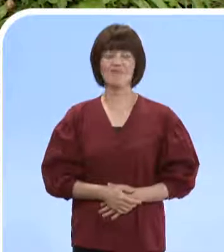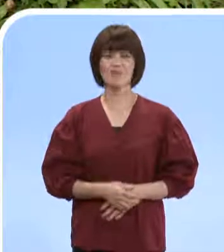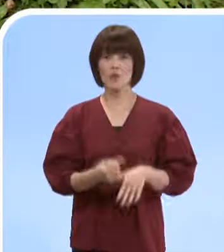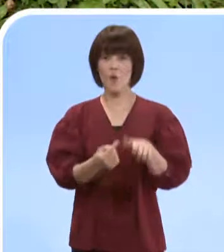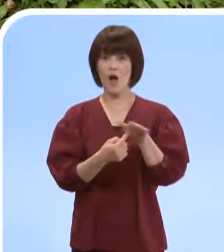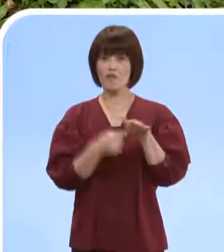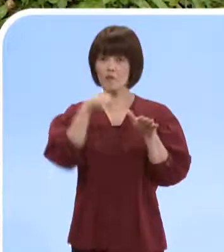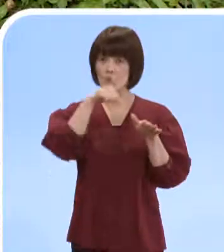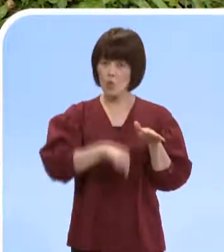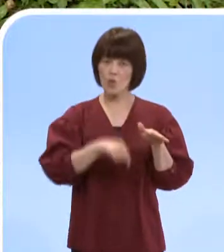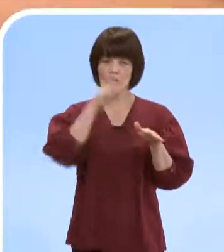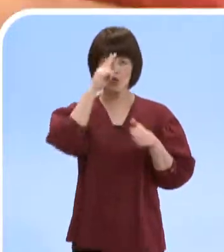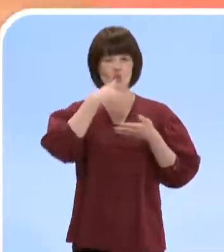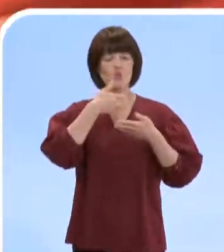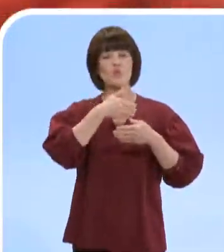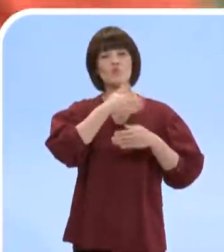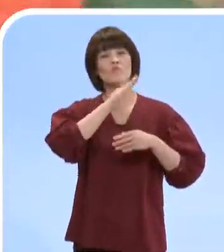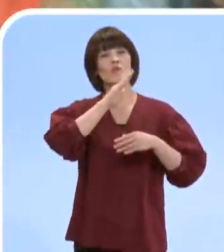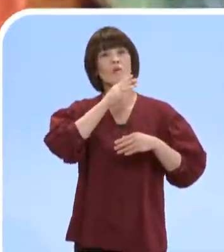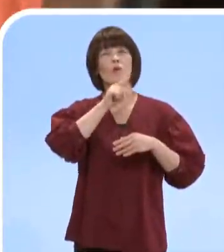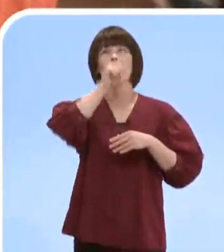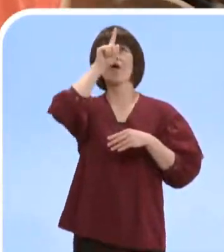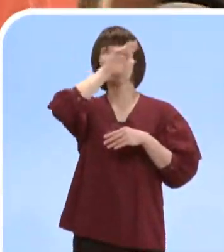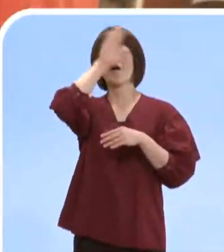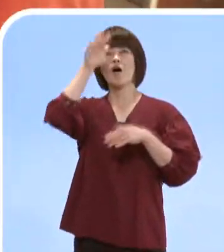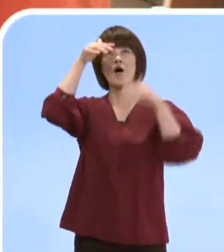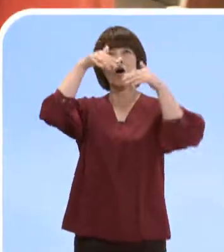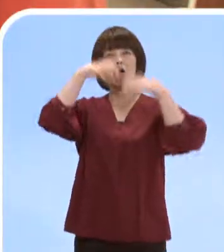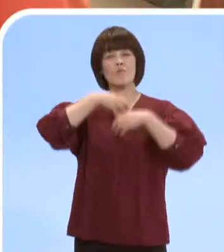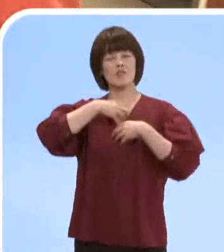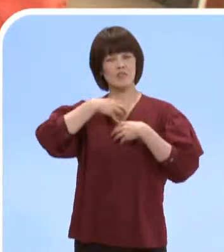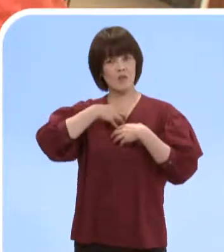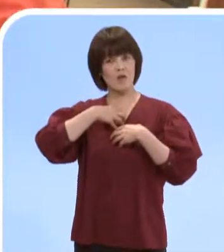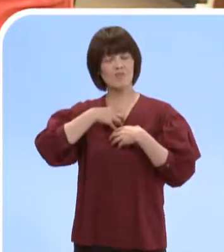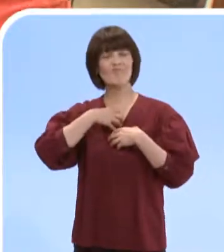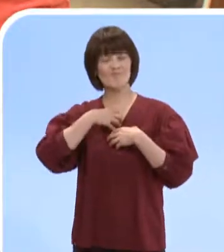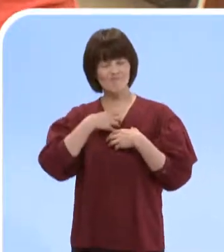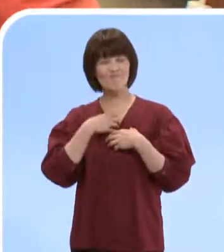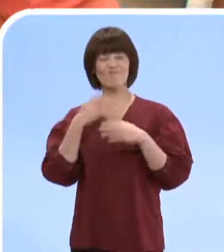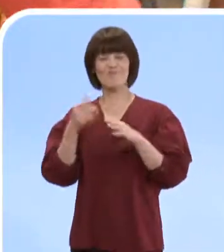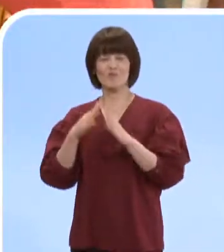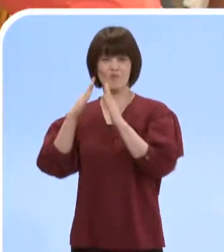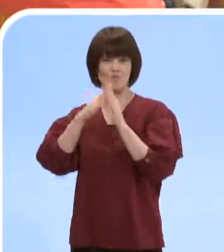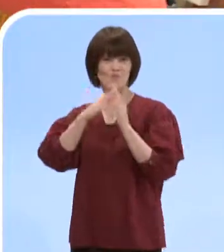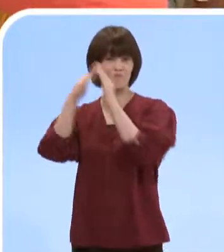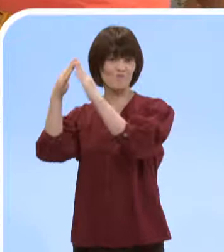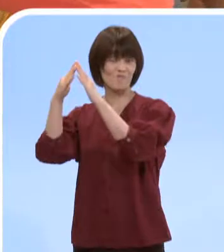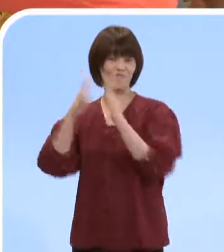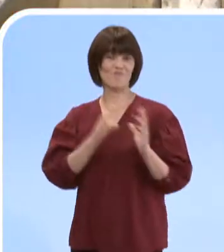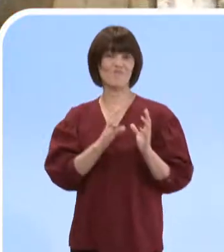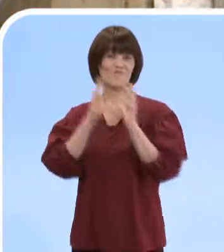うん、畑で昼食の予定でしたが雨が降りそうなので民宿に移動することに。